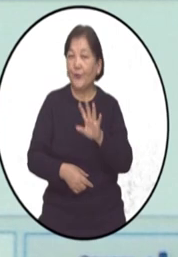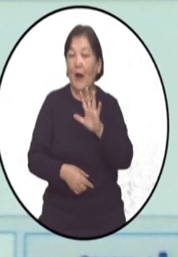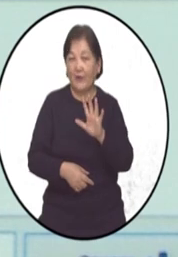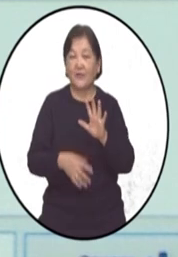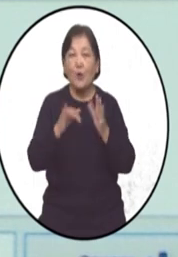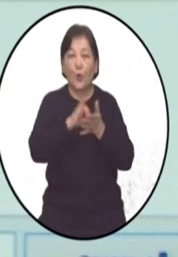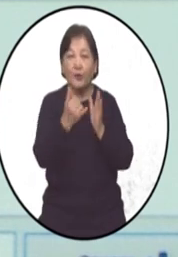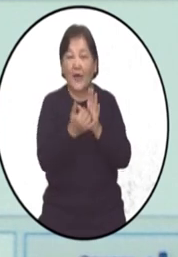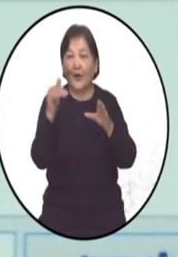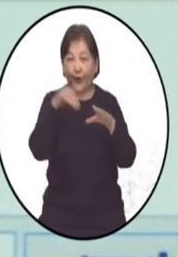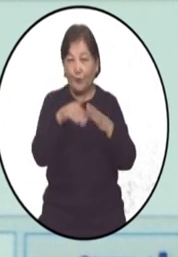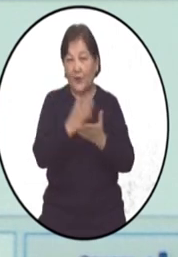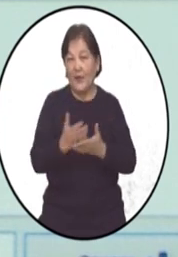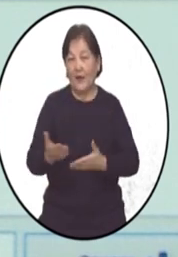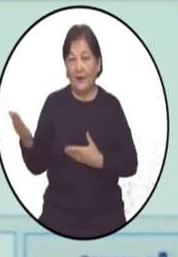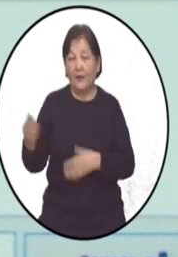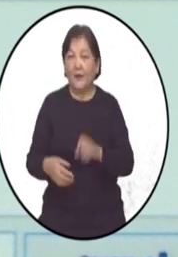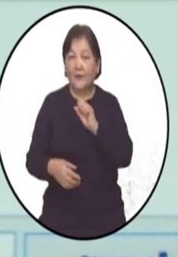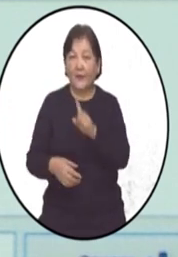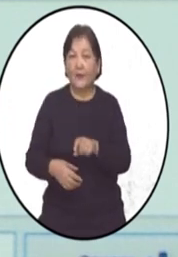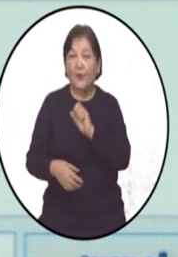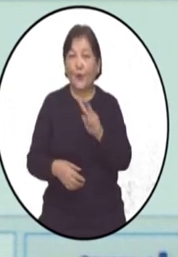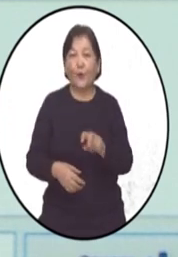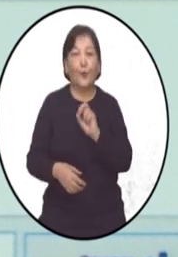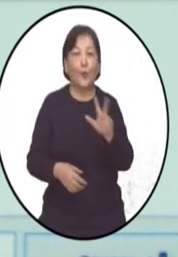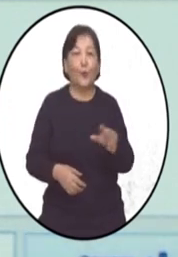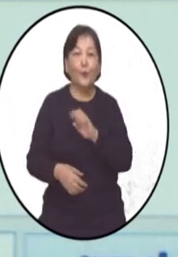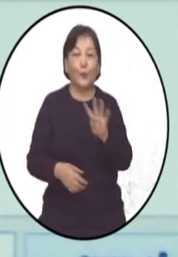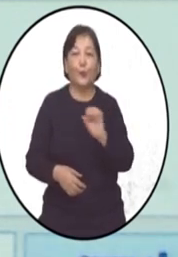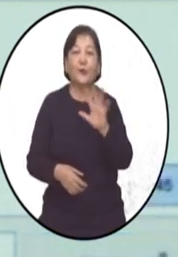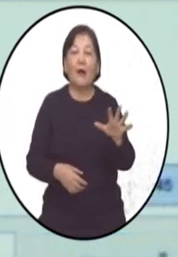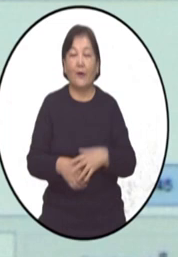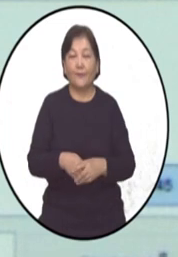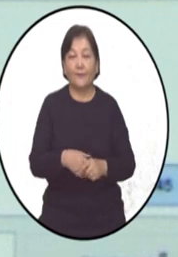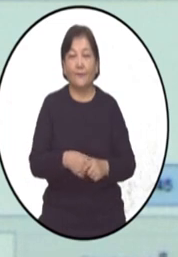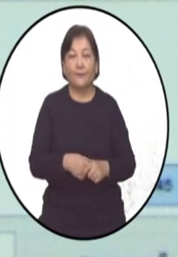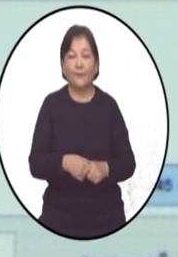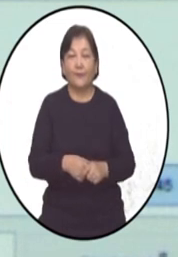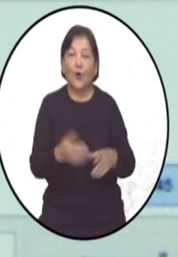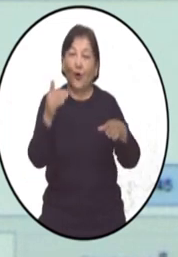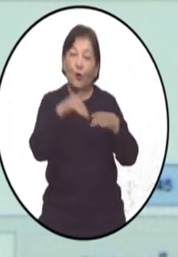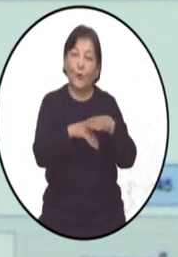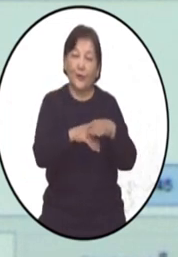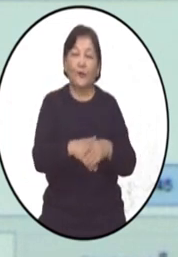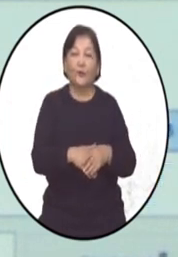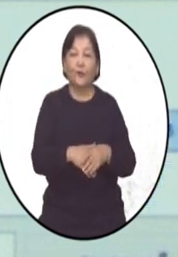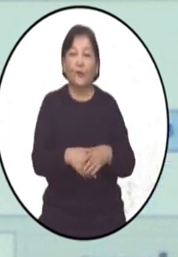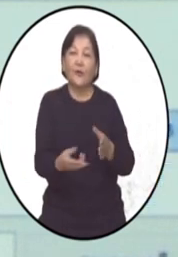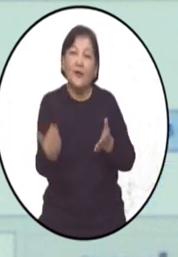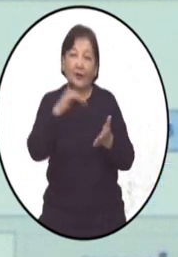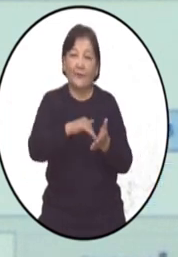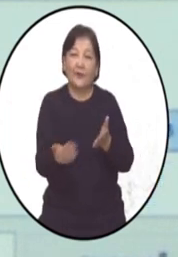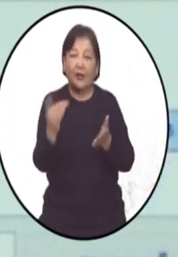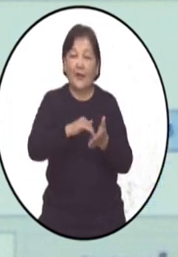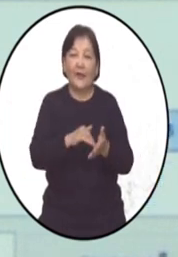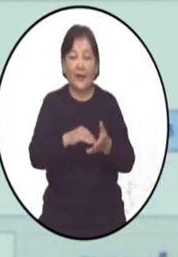утга оруулъя. 1 2 3 4 5. За оруулангууд энэ дээр нөгөө давталтыг бол гүйцэтгэж чинь.